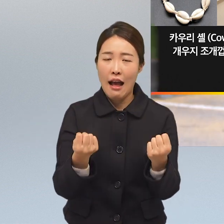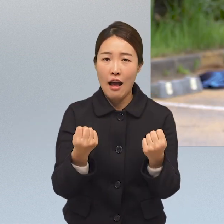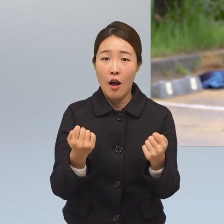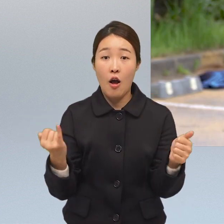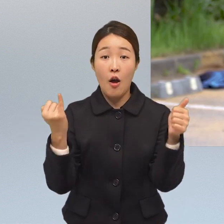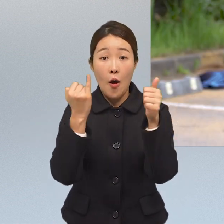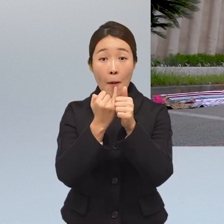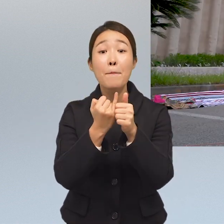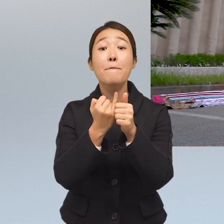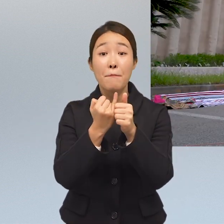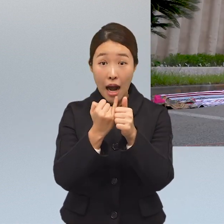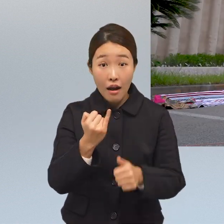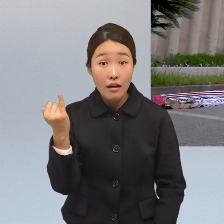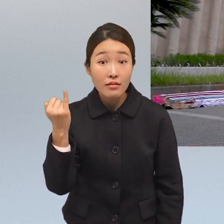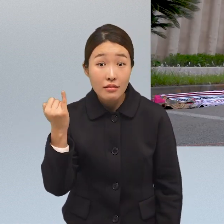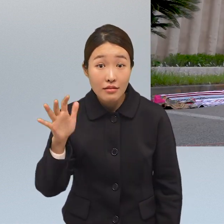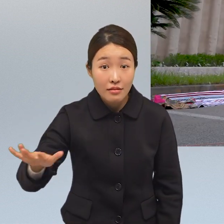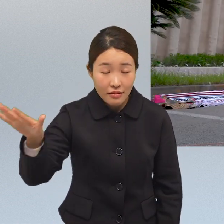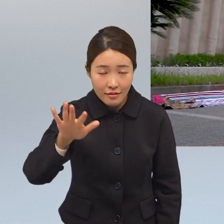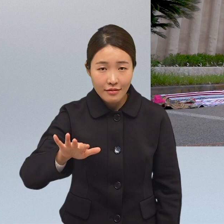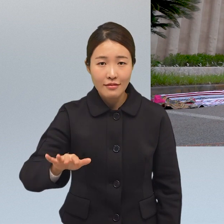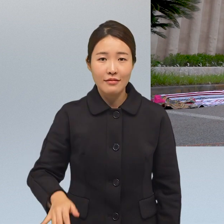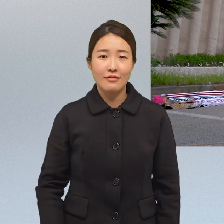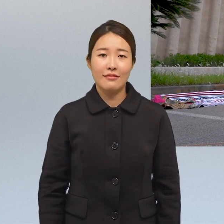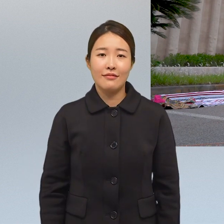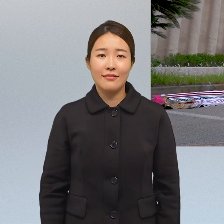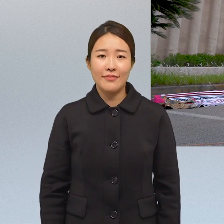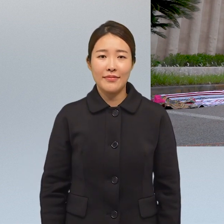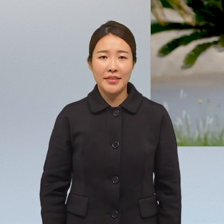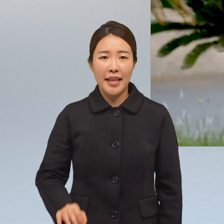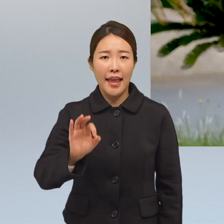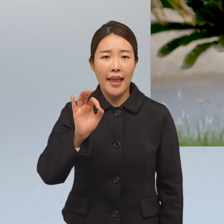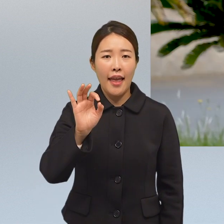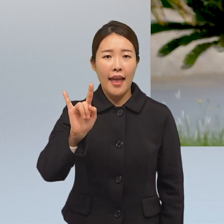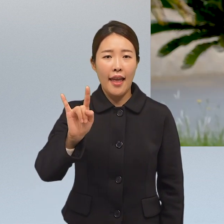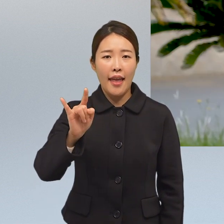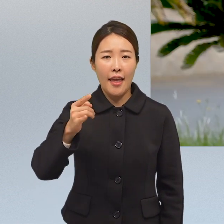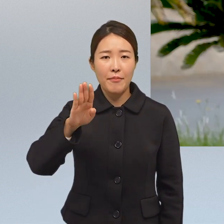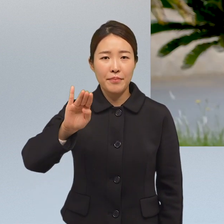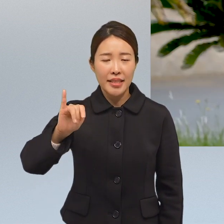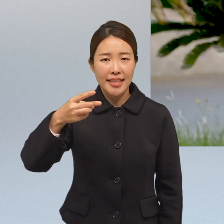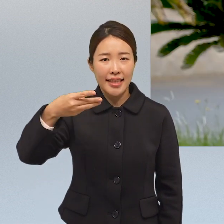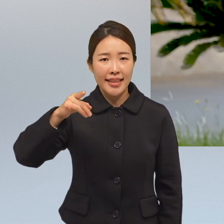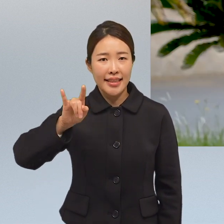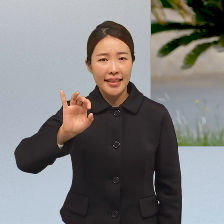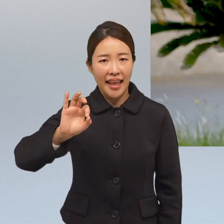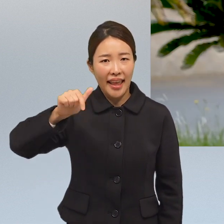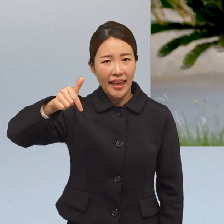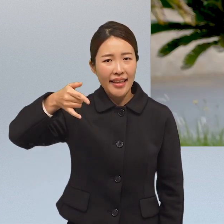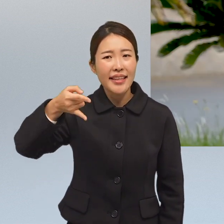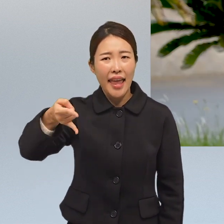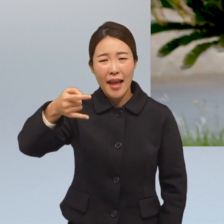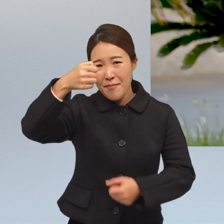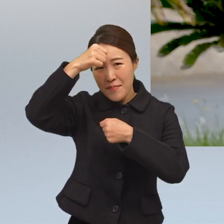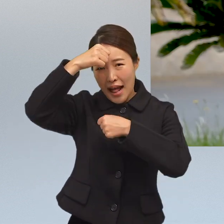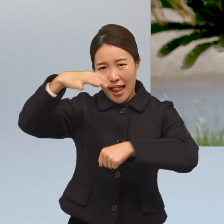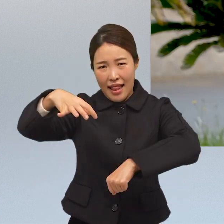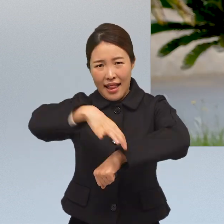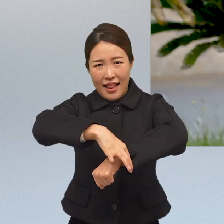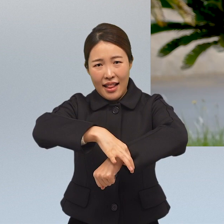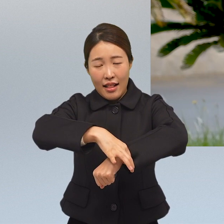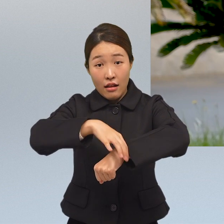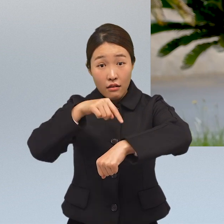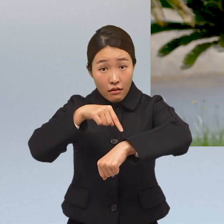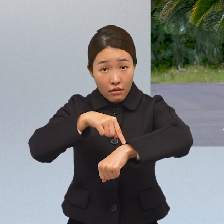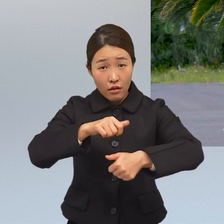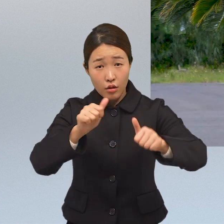껴서는데 네. 그리고 그 결혼한 여성분들은 에비탱게라는 발찌를 껴서는데 그거 쇠로